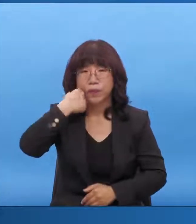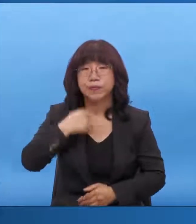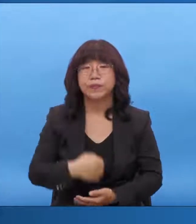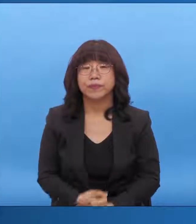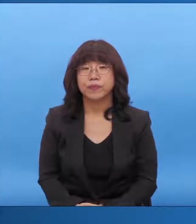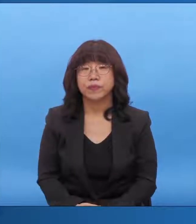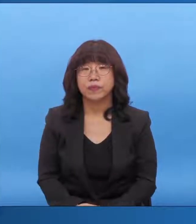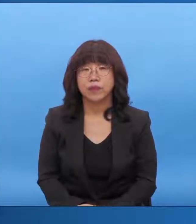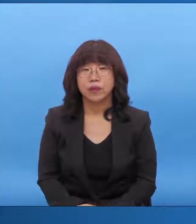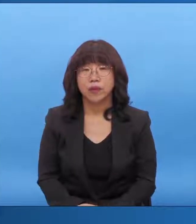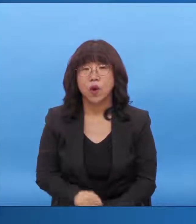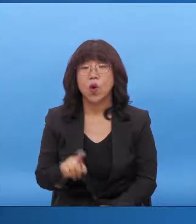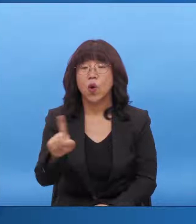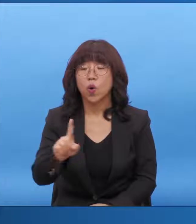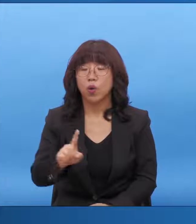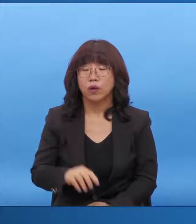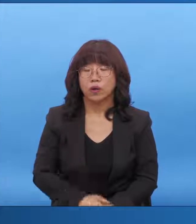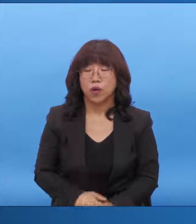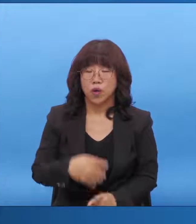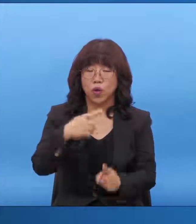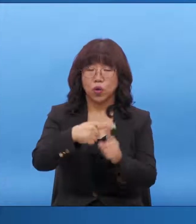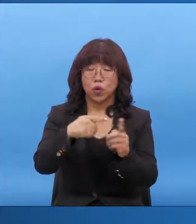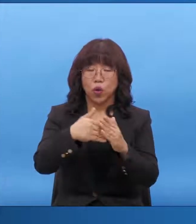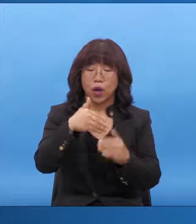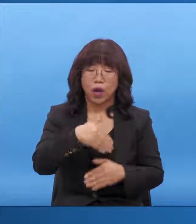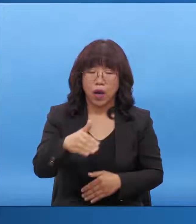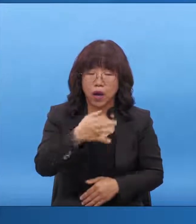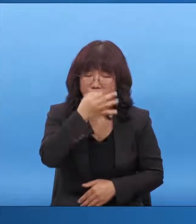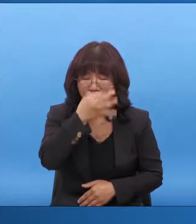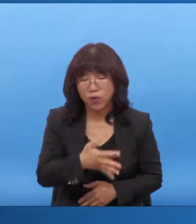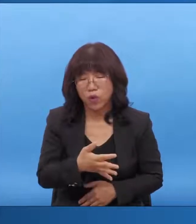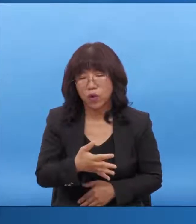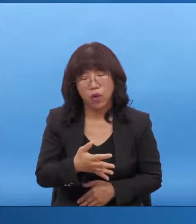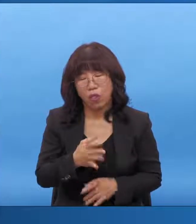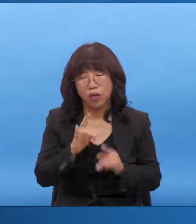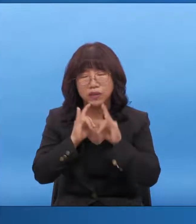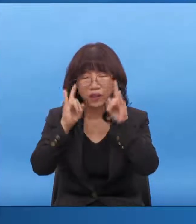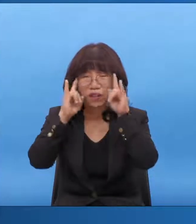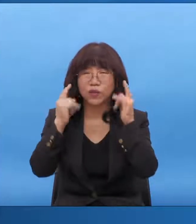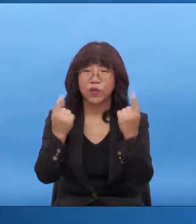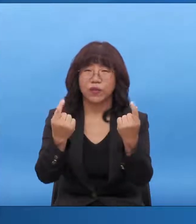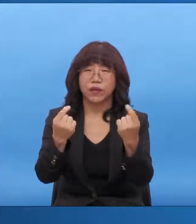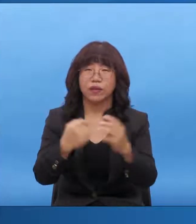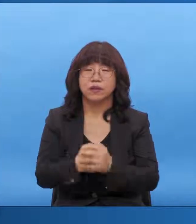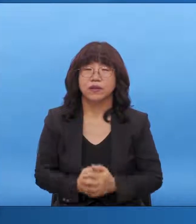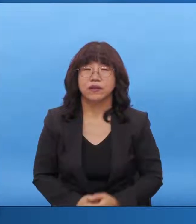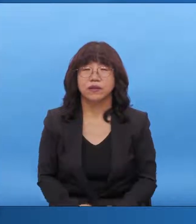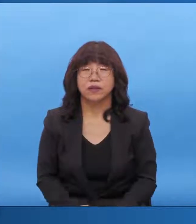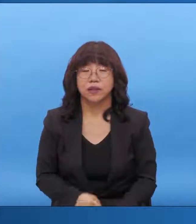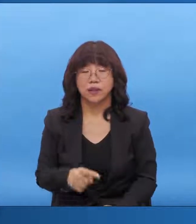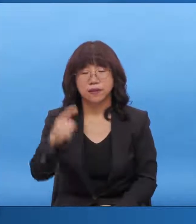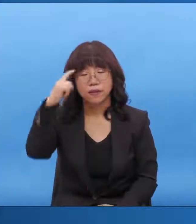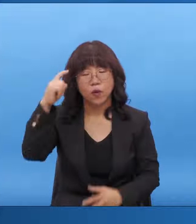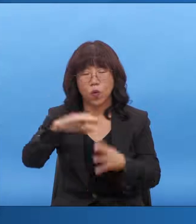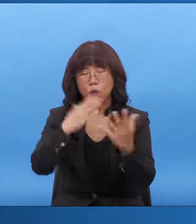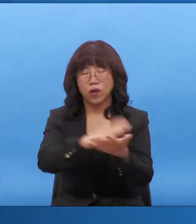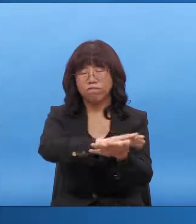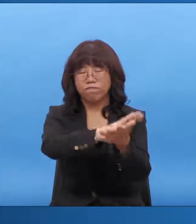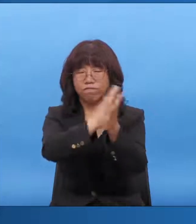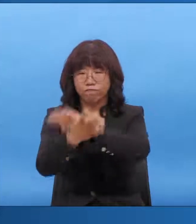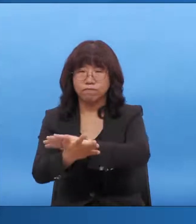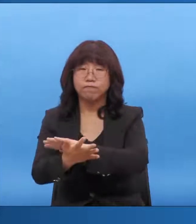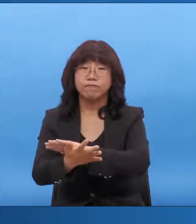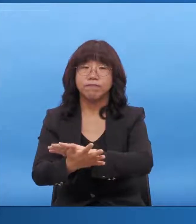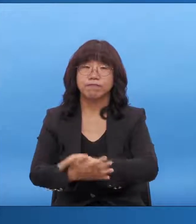교회 가는 게 너무 힘들다고 합니다. For some people, they say, "Oh, it's so difficult to go to 지옥이요 church." 지옥. It's hell. It's like hell. 싹 바꿔야 됩니다. That's what we have to